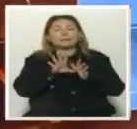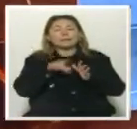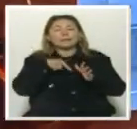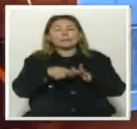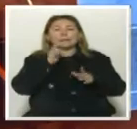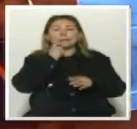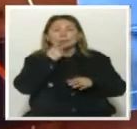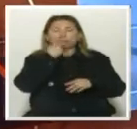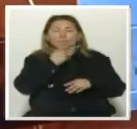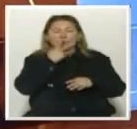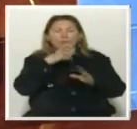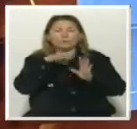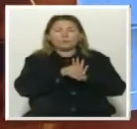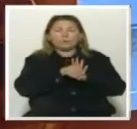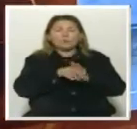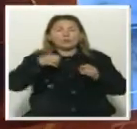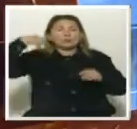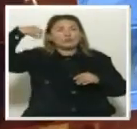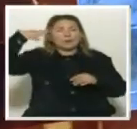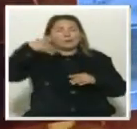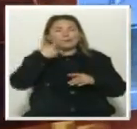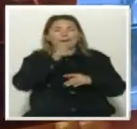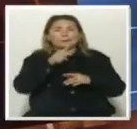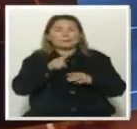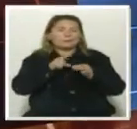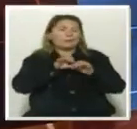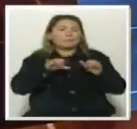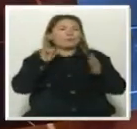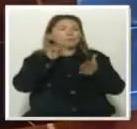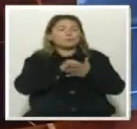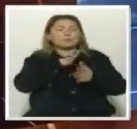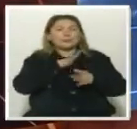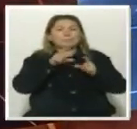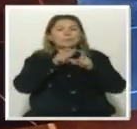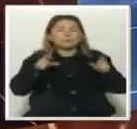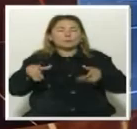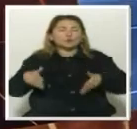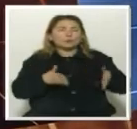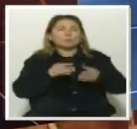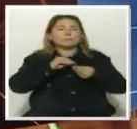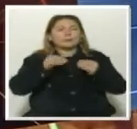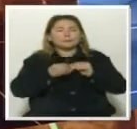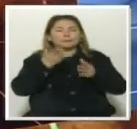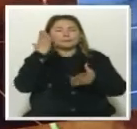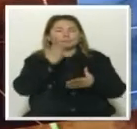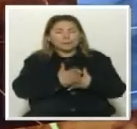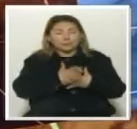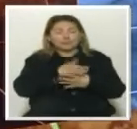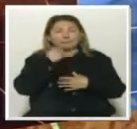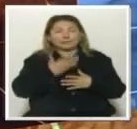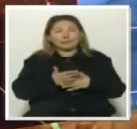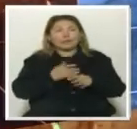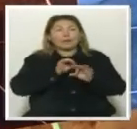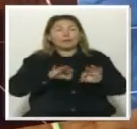энергиясынан қиындық көріп келеді. Жарық жиі сөнеді, газда тартылмаған, мектеп пен жол мәселесі тағы бар. Амалдары таусылған ақтаулықтар